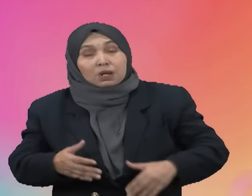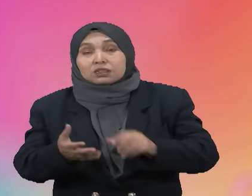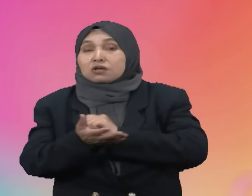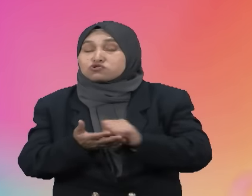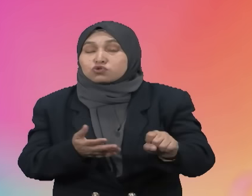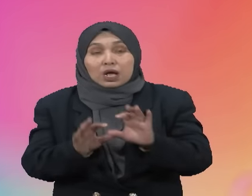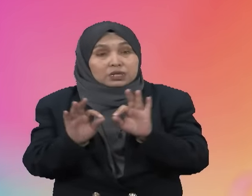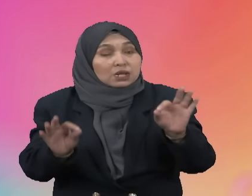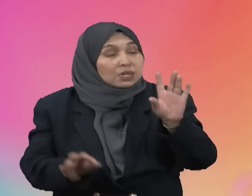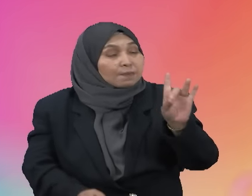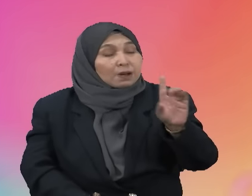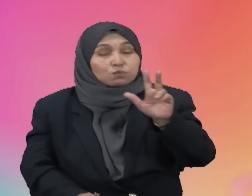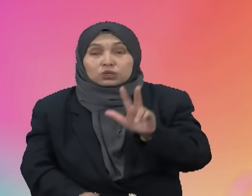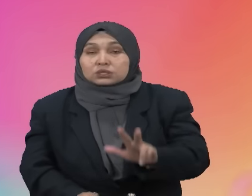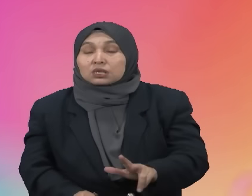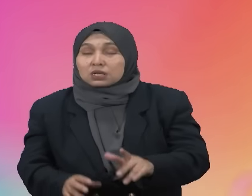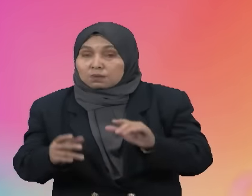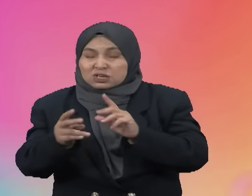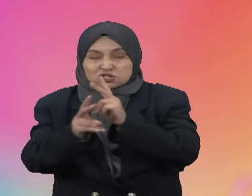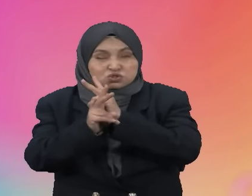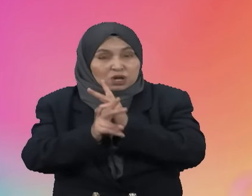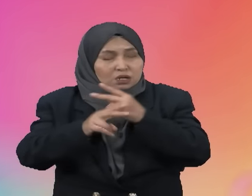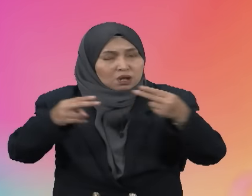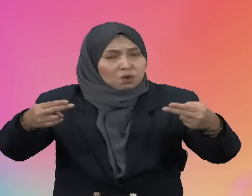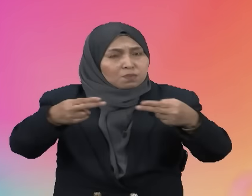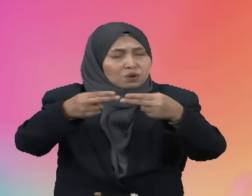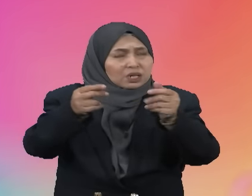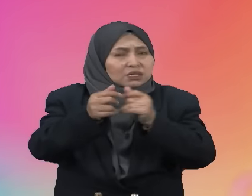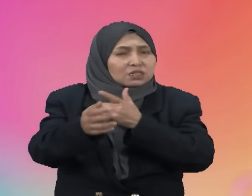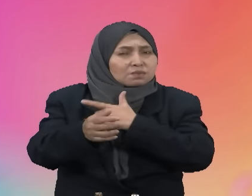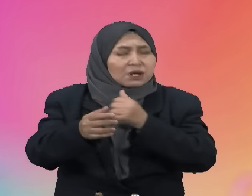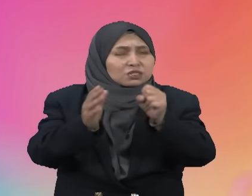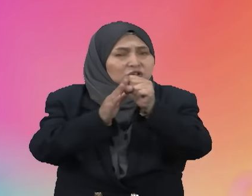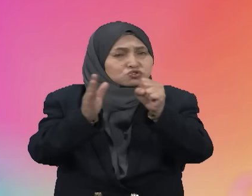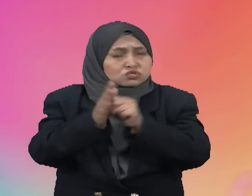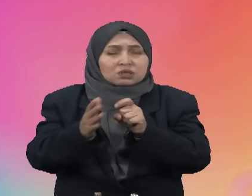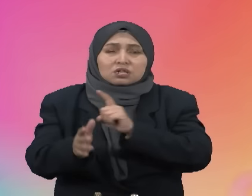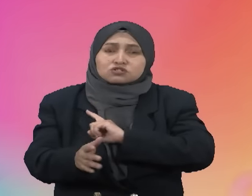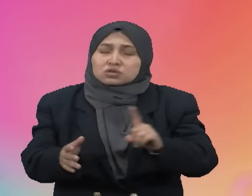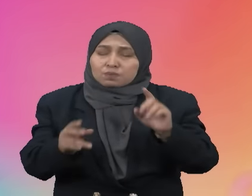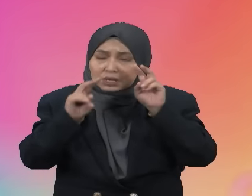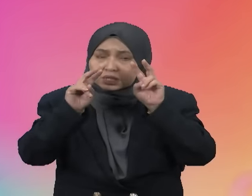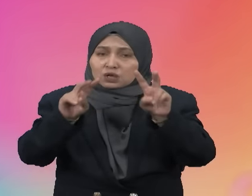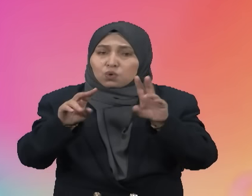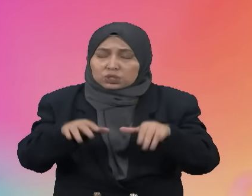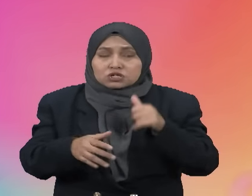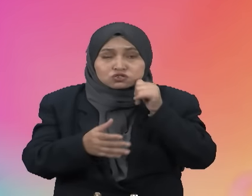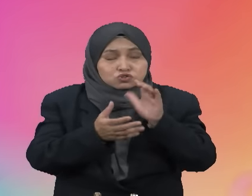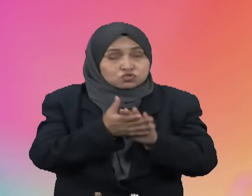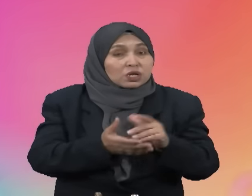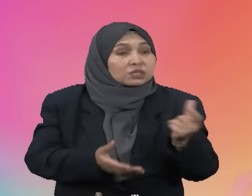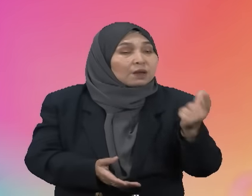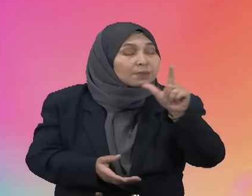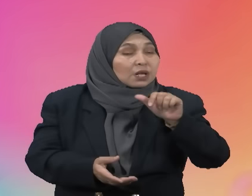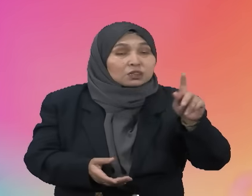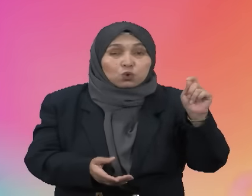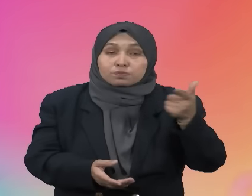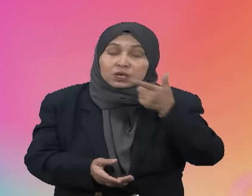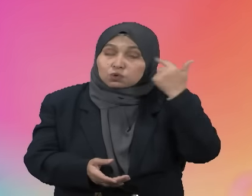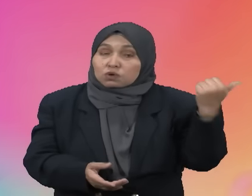yang ke-83, menjaga tali persaudaraan dengan keimanan dan syariat agama Islam. Kita boleh lihat bagaimana isteri Nabi Lut AS